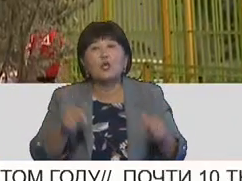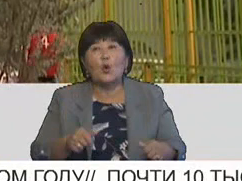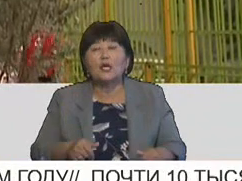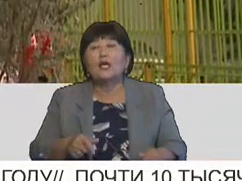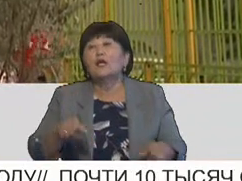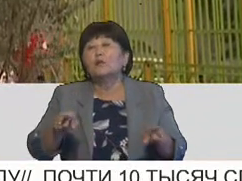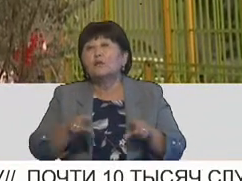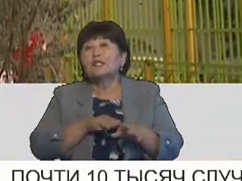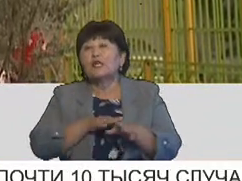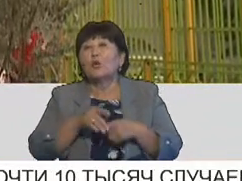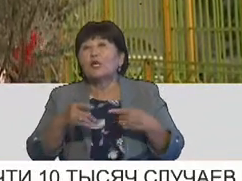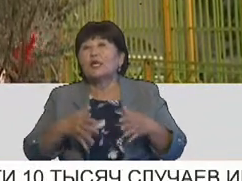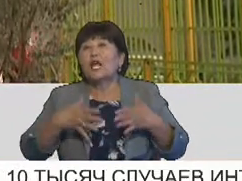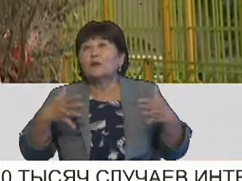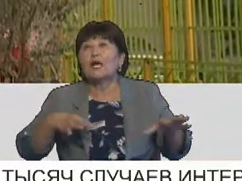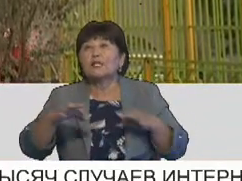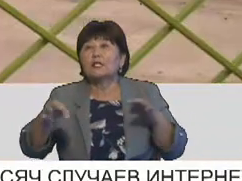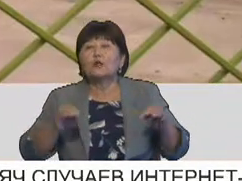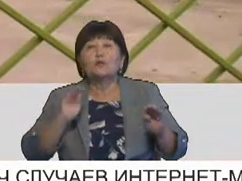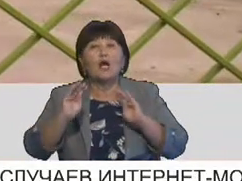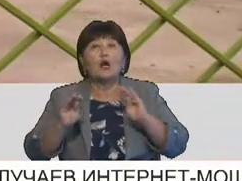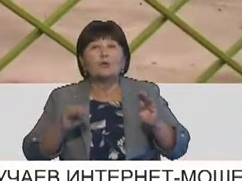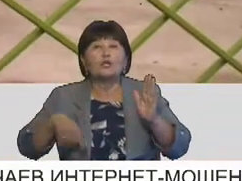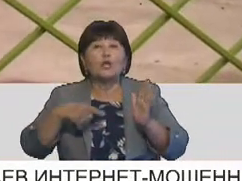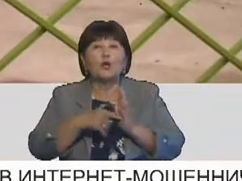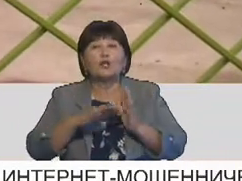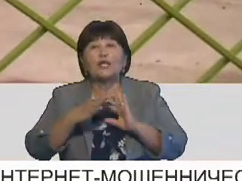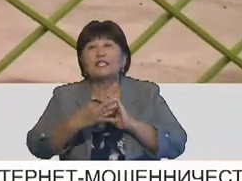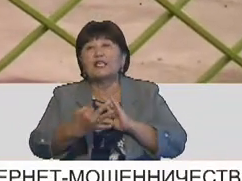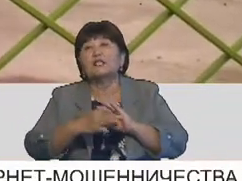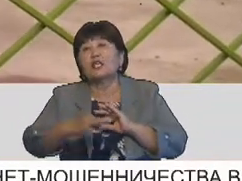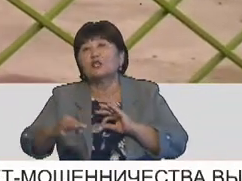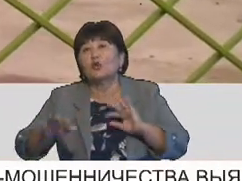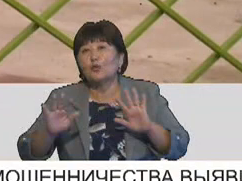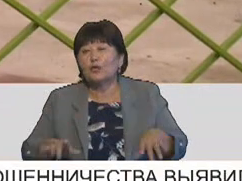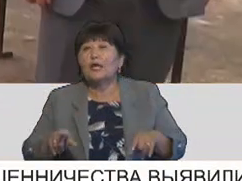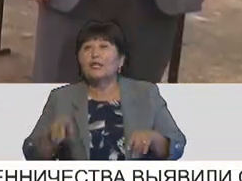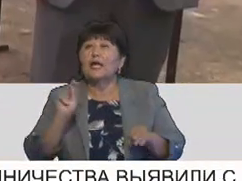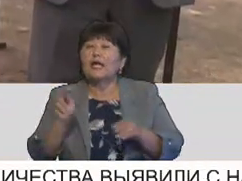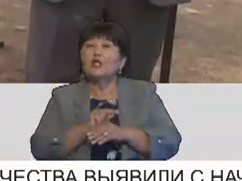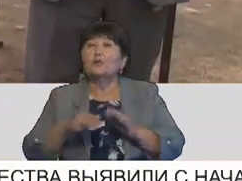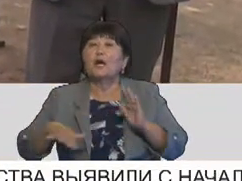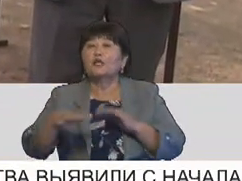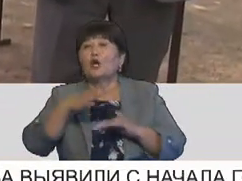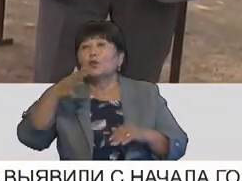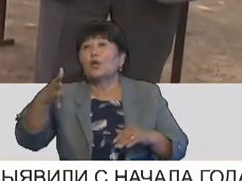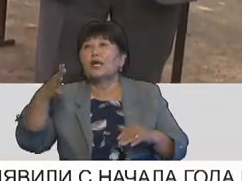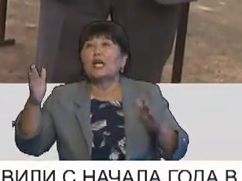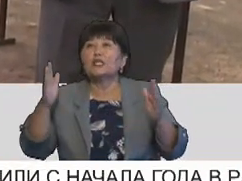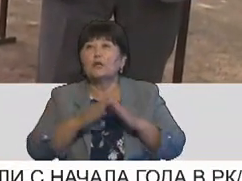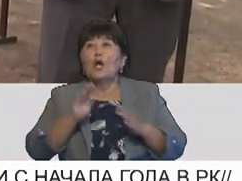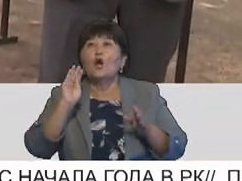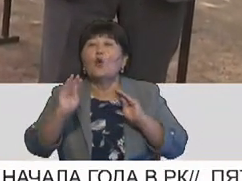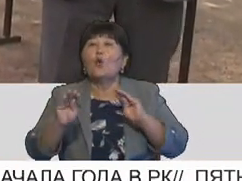вместе с тем реализуется ряд масштабных проектов по благоустройству горо ремонтируются дворы многоэтажных домов